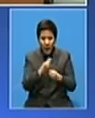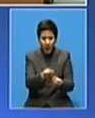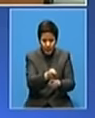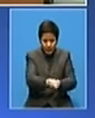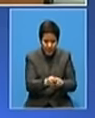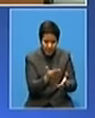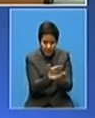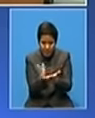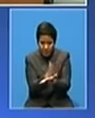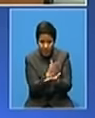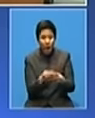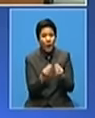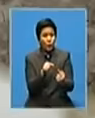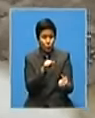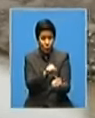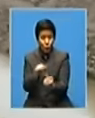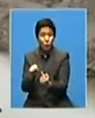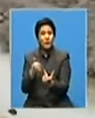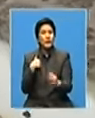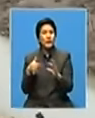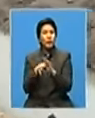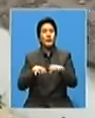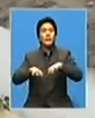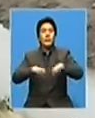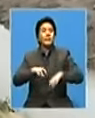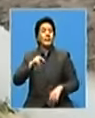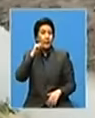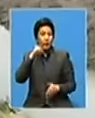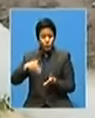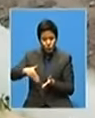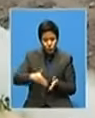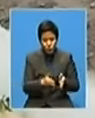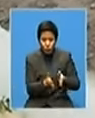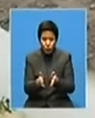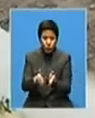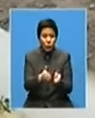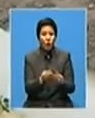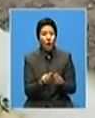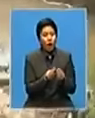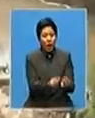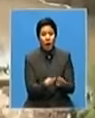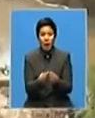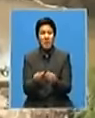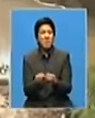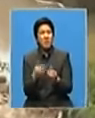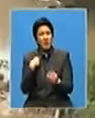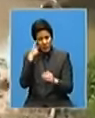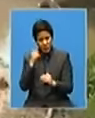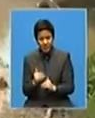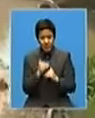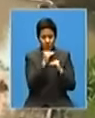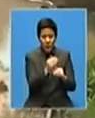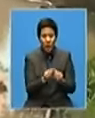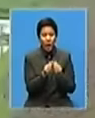ะได้บริหารจัดการได้เกี่ยวกับเรื่องบริหารจัดการน้ำนะครับระบบชลประทานคือไม่ได้เท่าไหร่ก็คงเท่านั้นนะมันมากกว่านั้นไม่ได้เพราะขึ้นอ